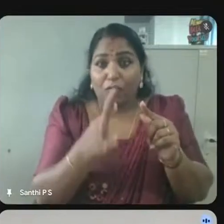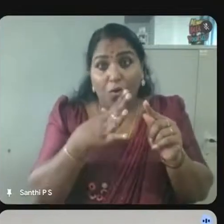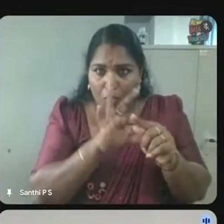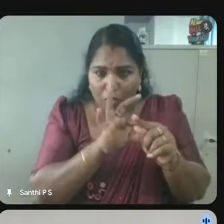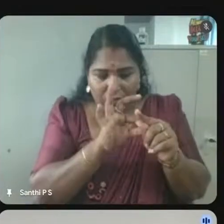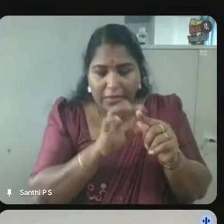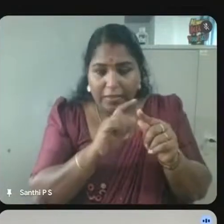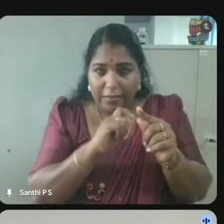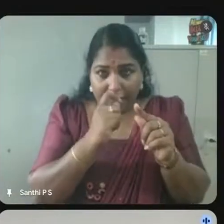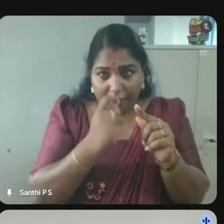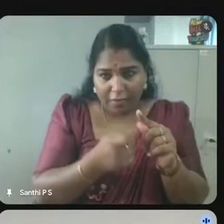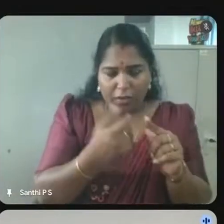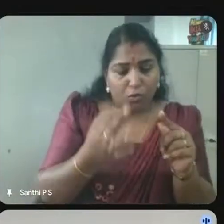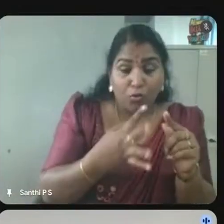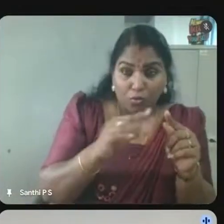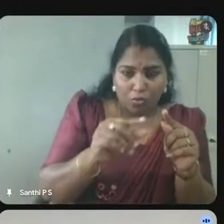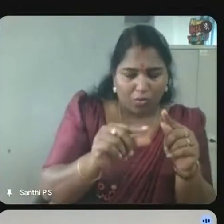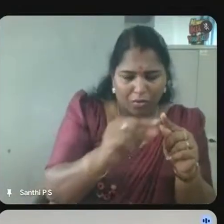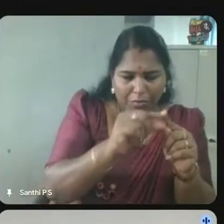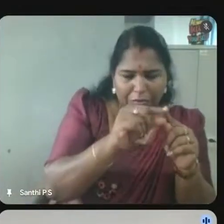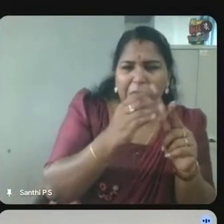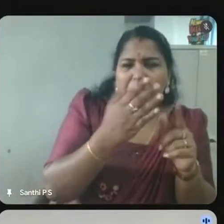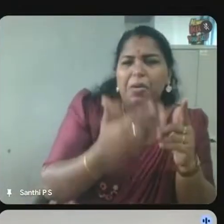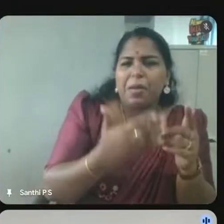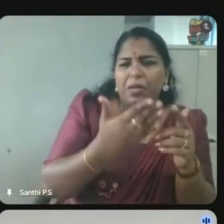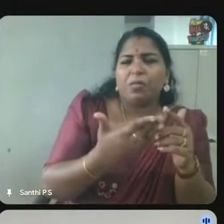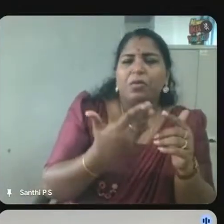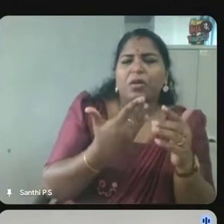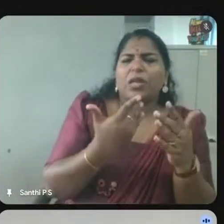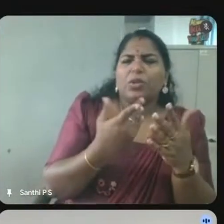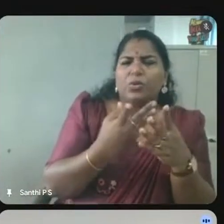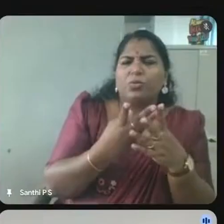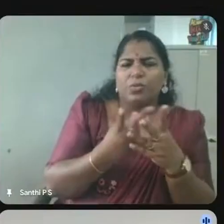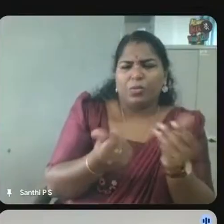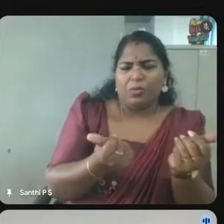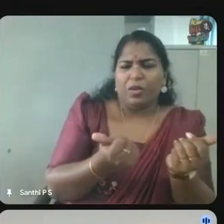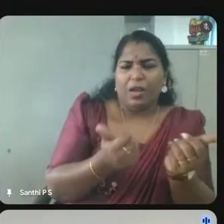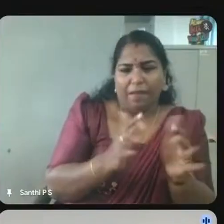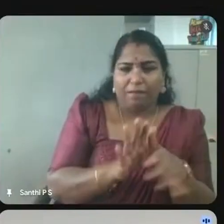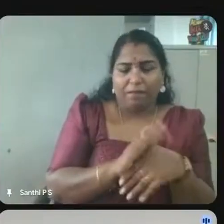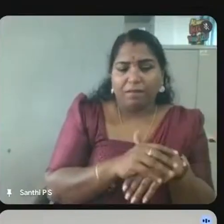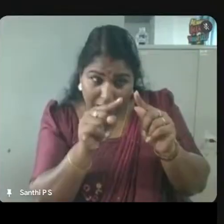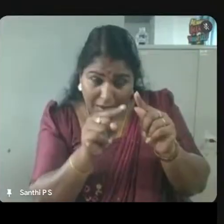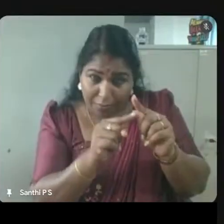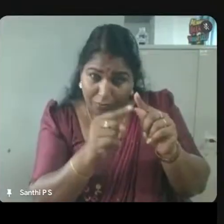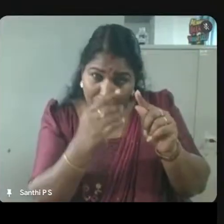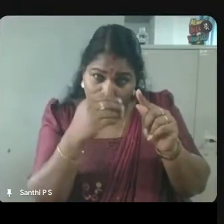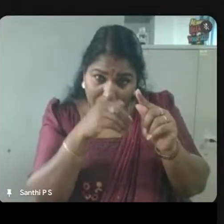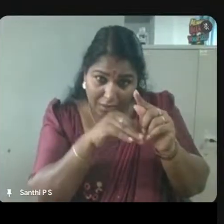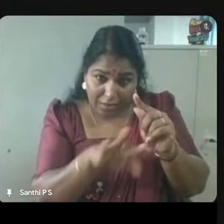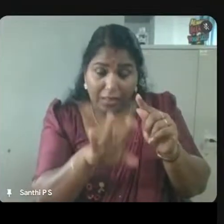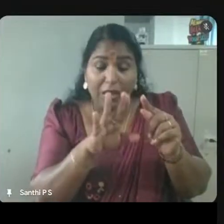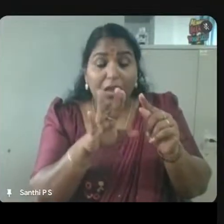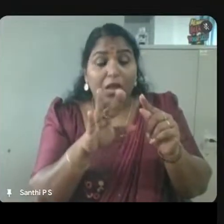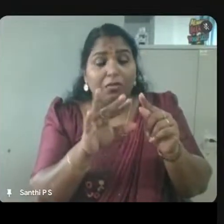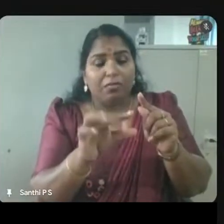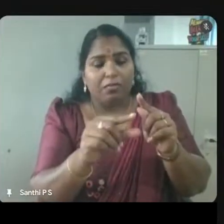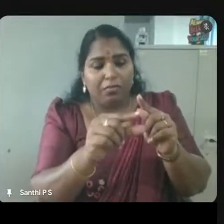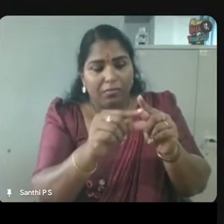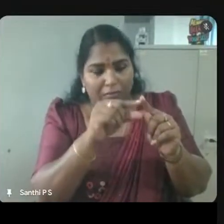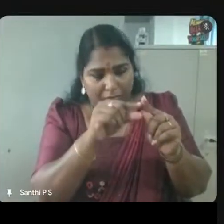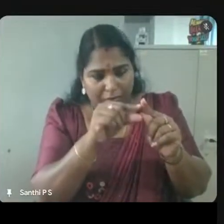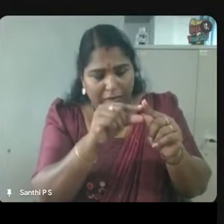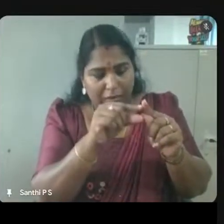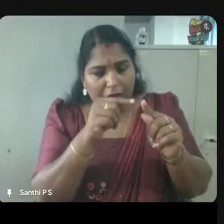ആസ് ആഫ്റ്റർ കാറ്ററാക്ട് അല്ലെങ്കിൽ പോസ്റ്റീരിയർ ക്യാപ്സുലർ ഒപ്പാസിഫിക്കേഷൻ എന്ന് പറയും ഞങ്ങൾ. അങ്ങനെ വരുന്ന സമയത്ത് അഗെയിൻ നമുക്ക് കാഴ്ച